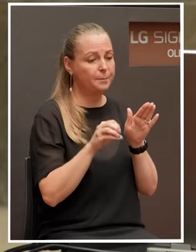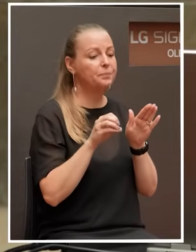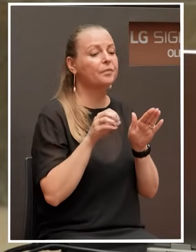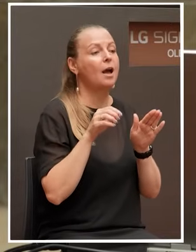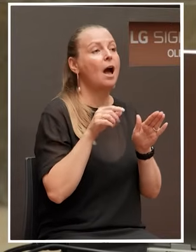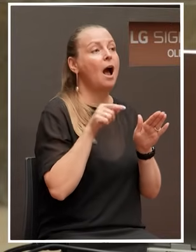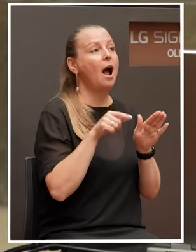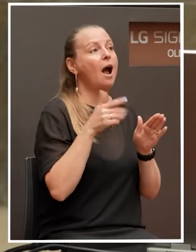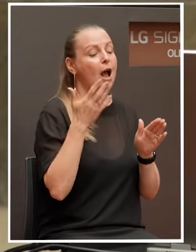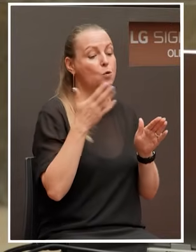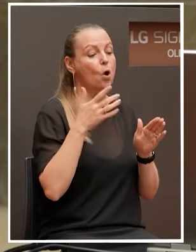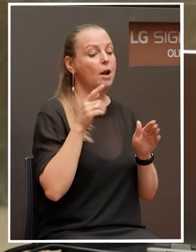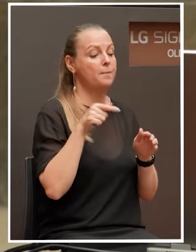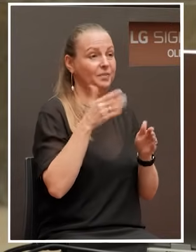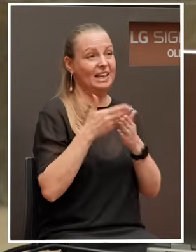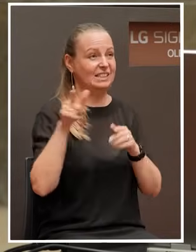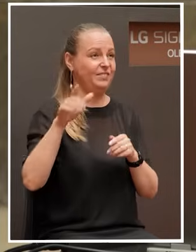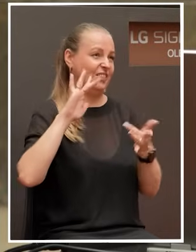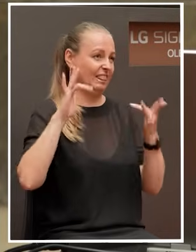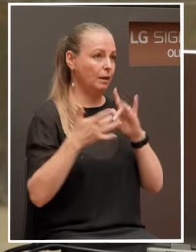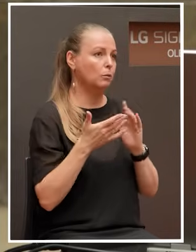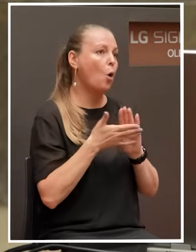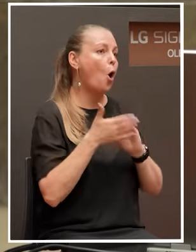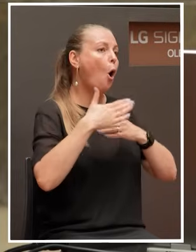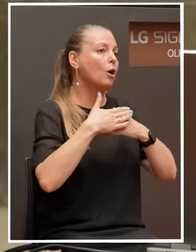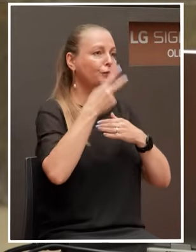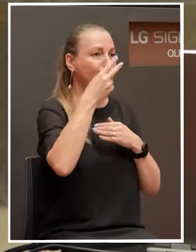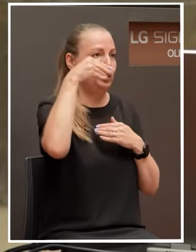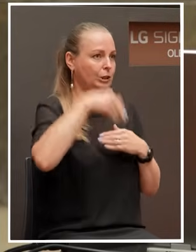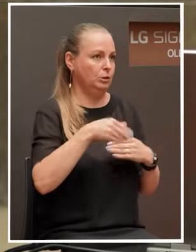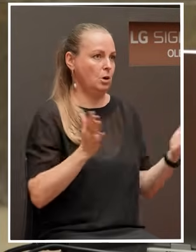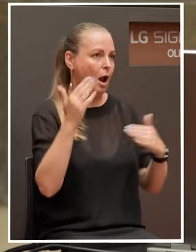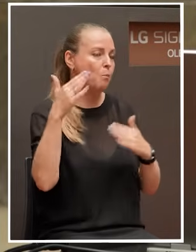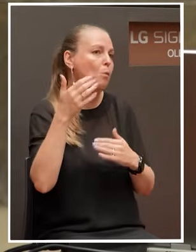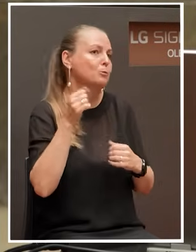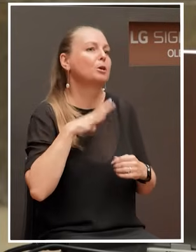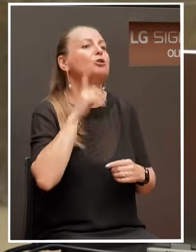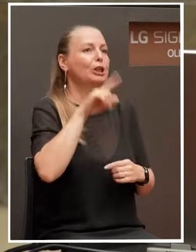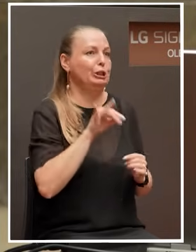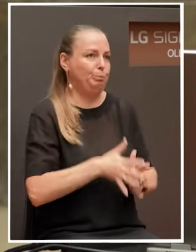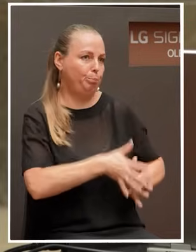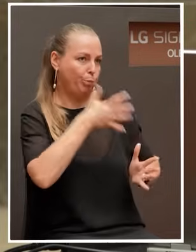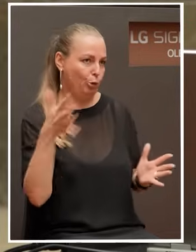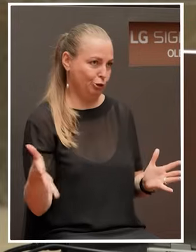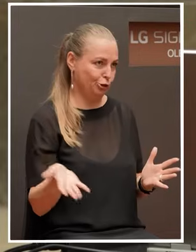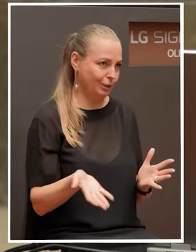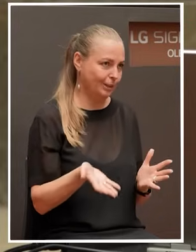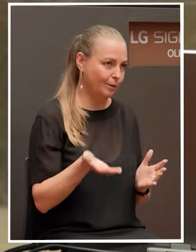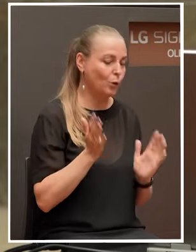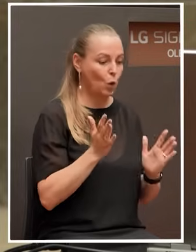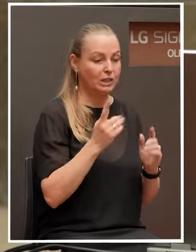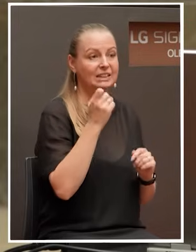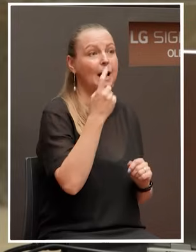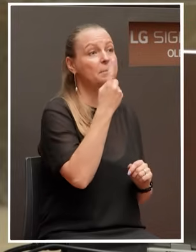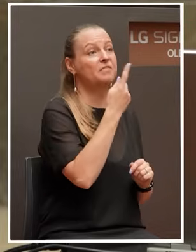работ Моне, висящих, к счастью, в сети, он насчитывает около 2000 работ, если не больше. Допустим, только за